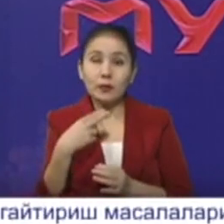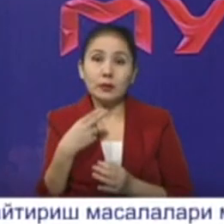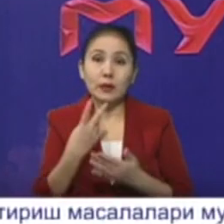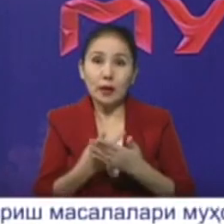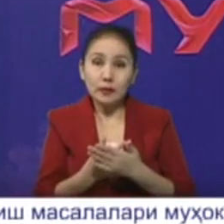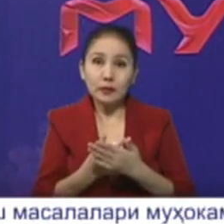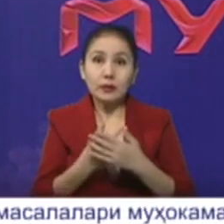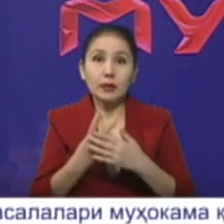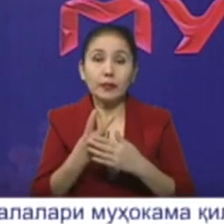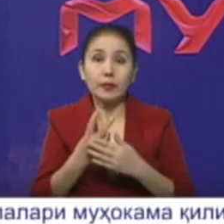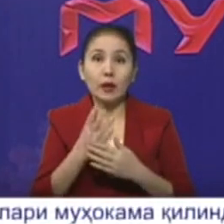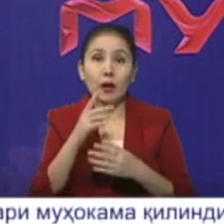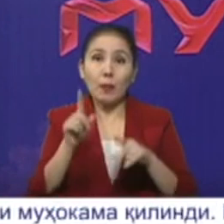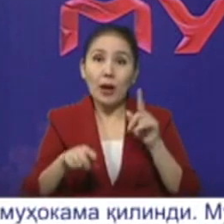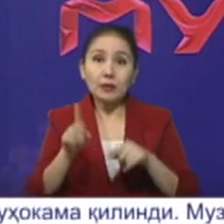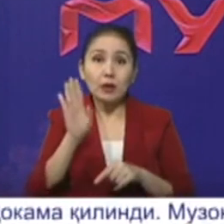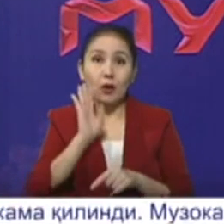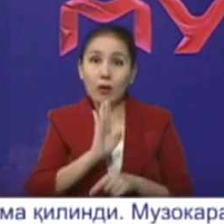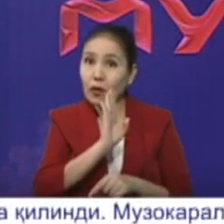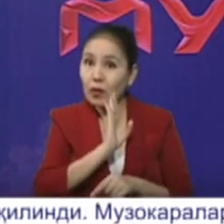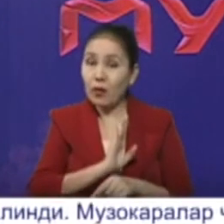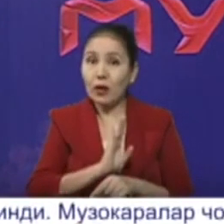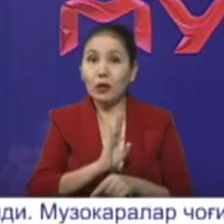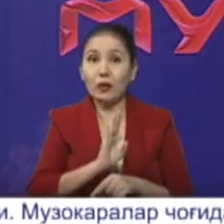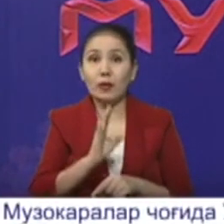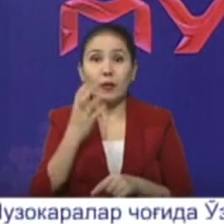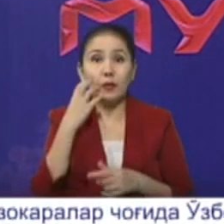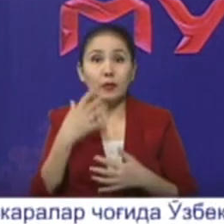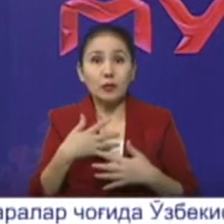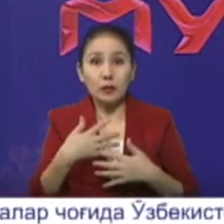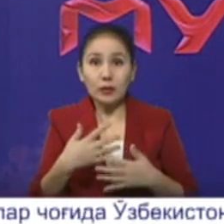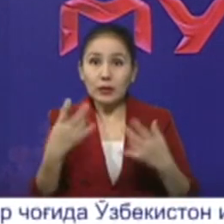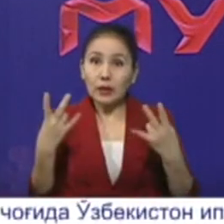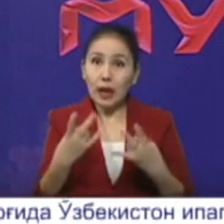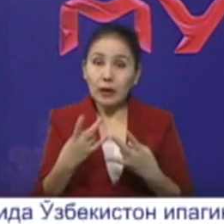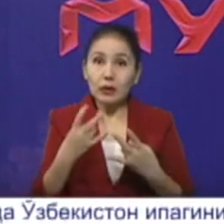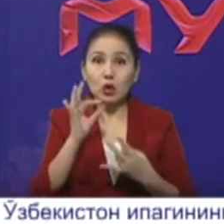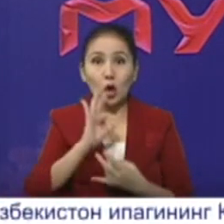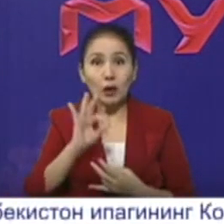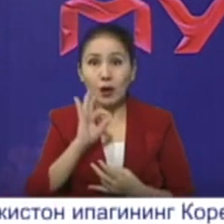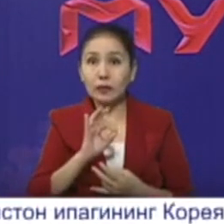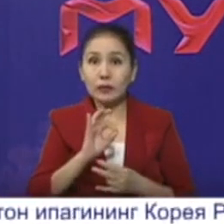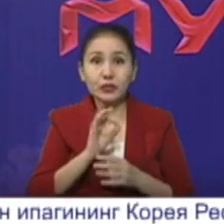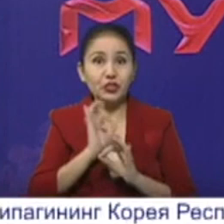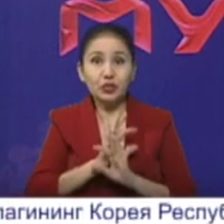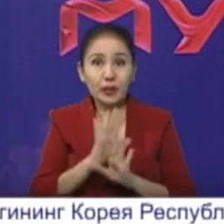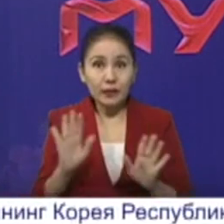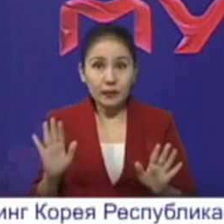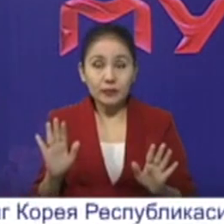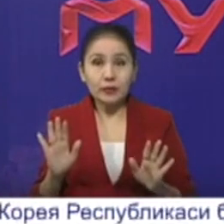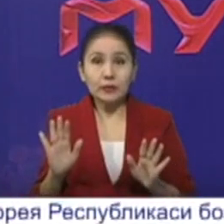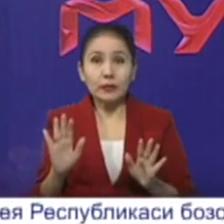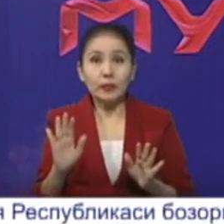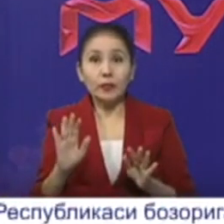Ya'ni ba'zi onalar homilaga nojo'ya ta'siridan xavotirlanib ham kerakli dorilarni ichishmaydi, qabul qilishmaydi